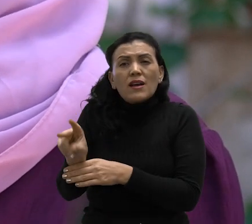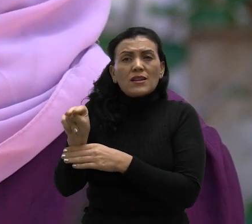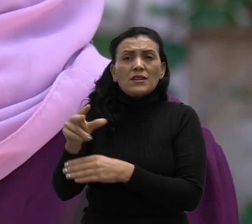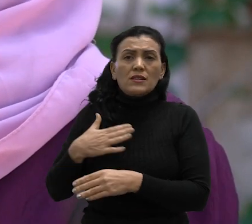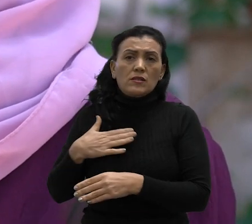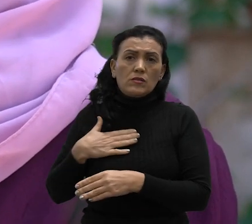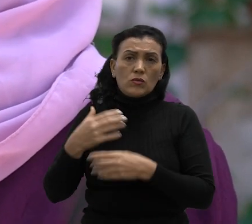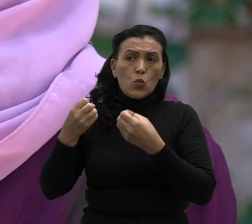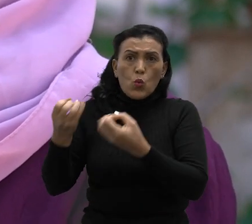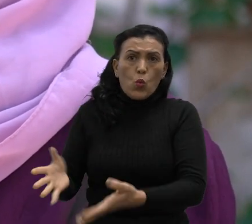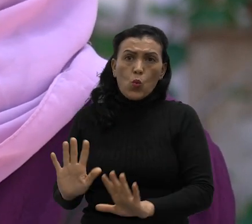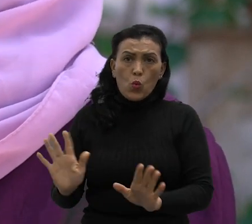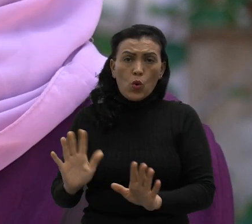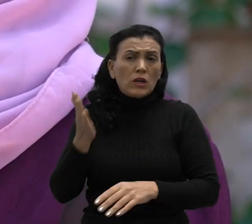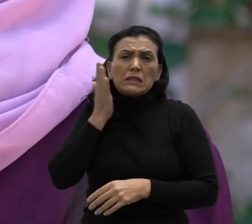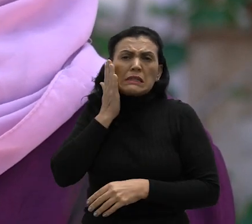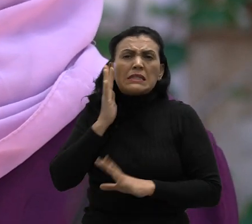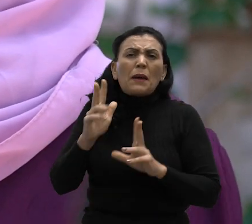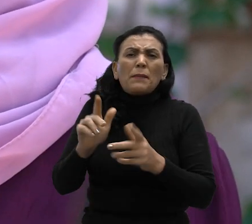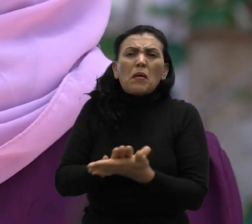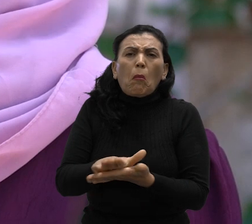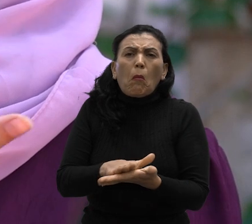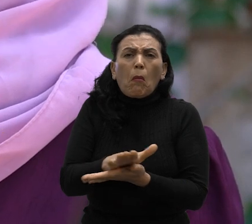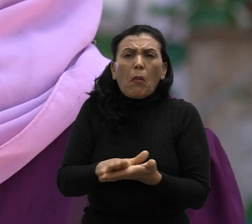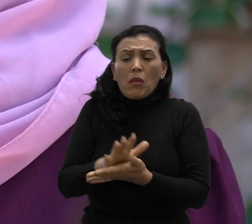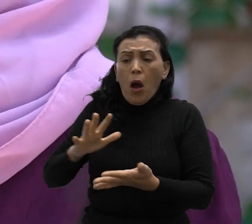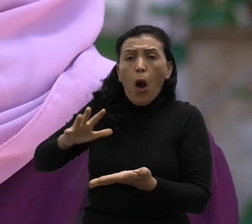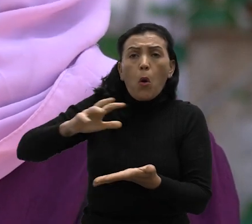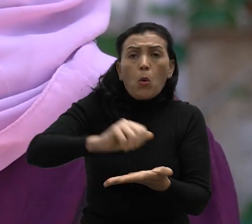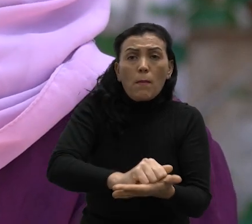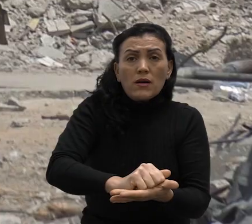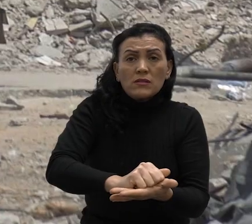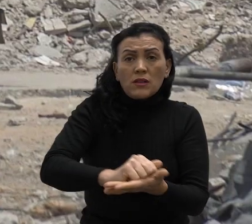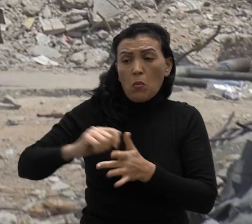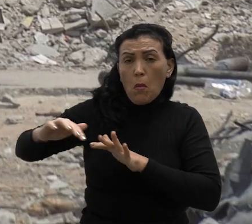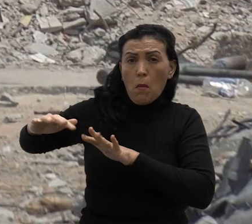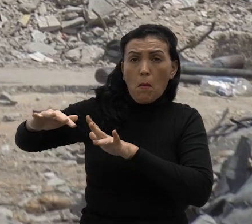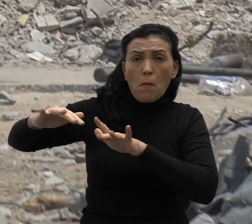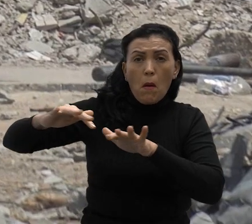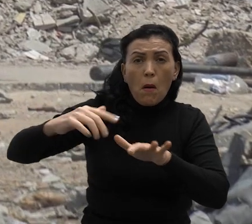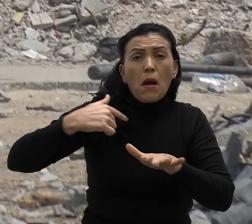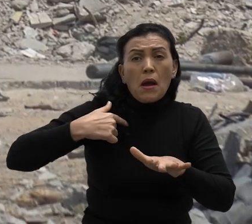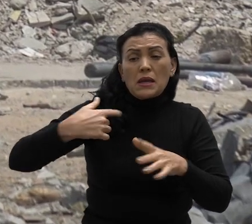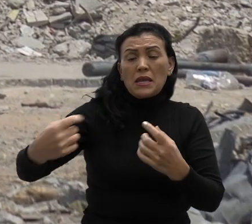كناش عارفين انه هذا احتلال، هذا شغله، هذا بده يستهدفنا، بده يهاجمنا. لا